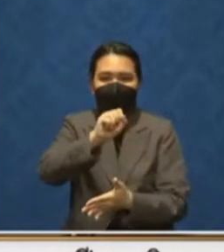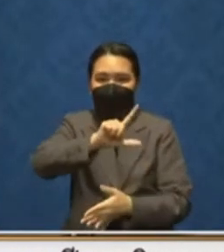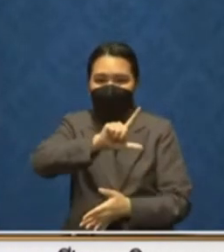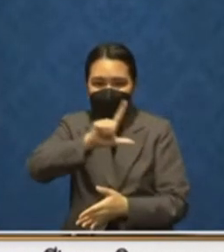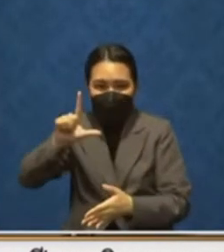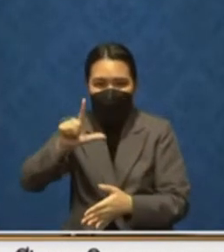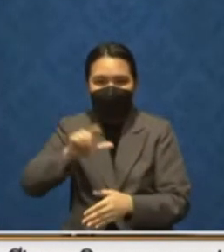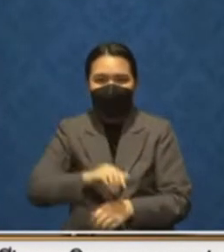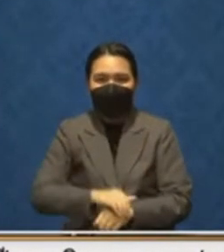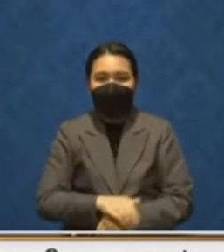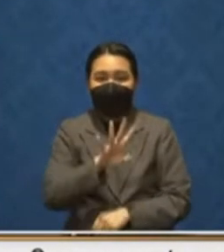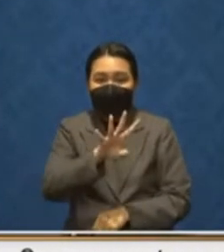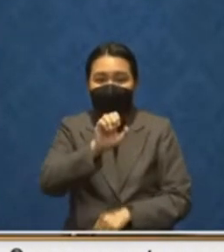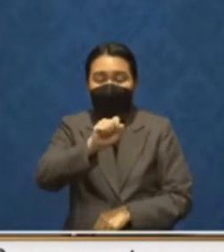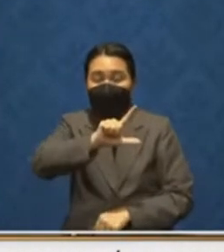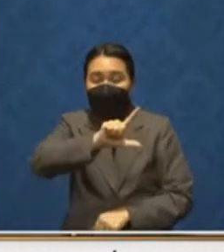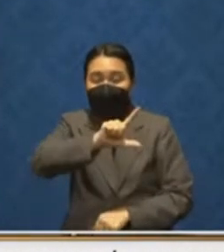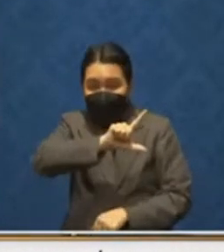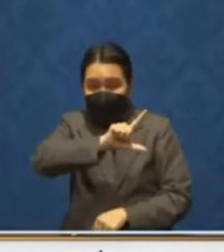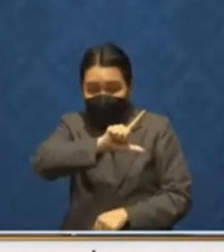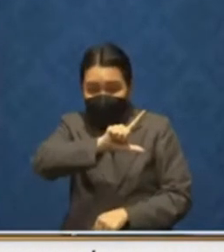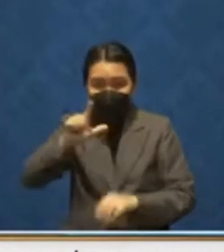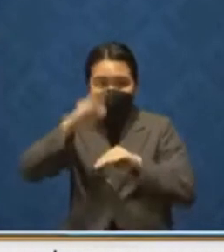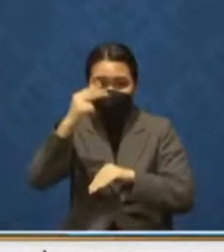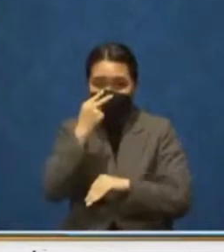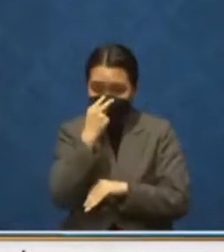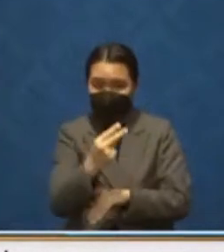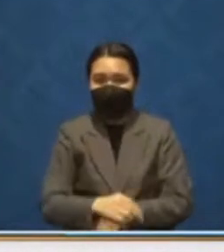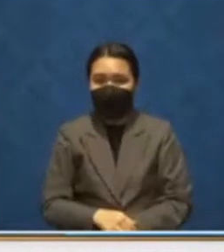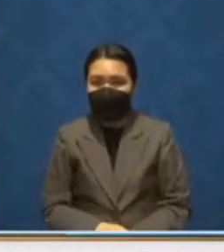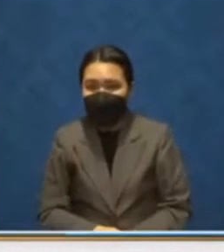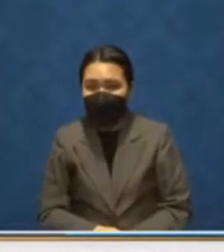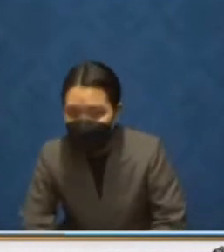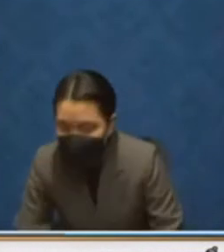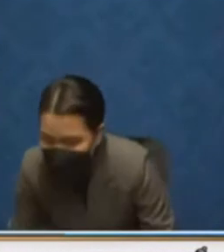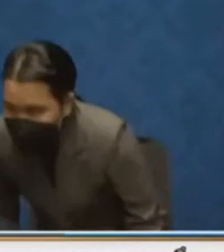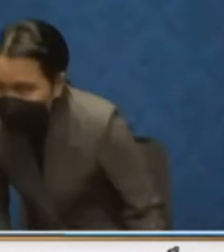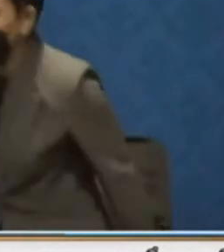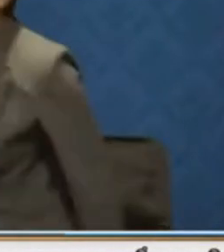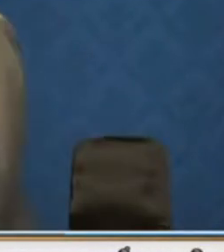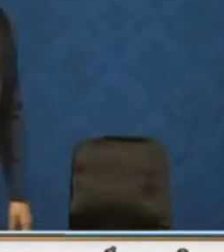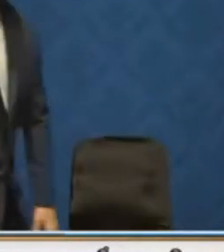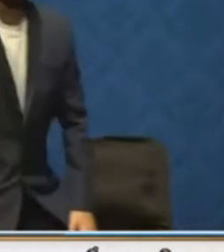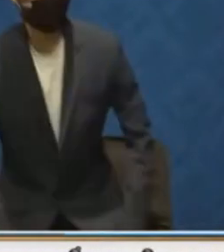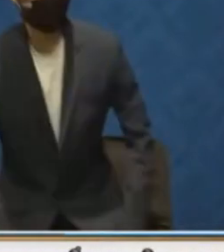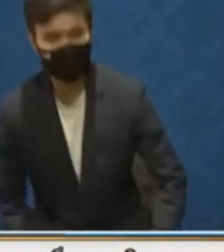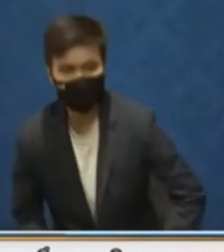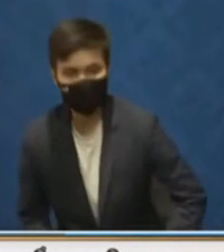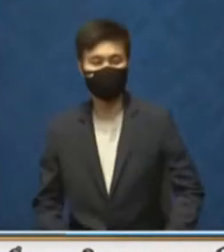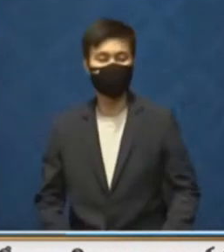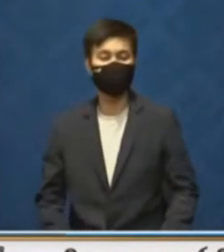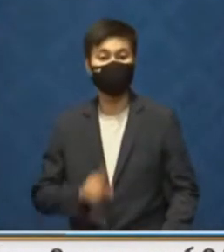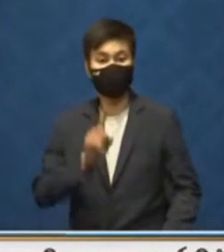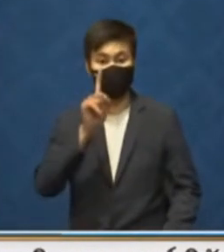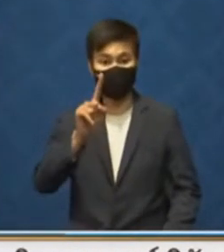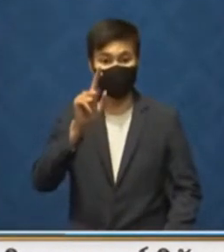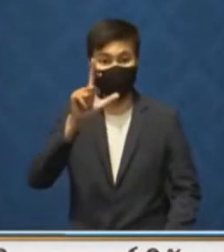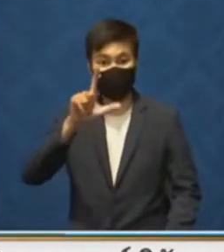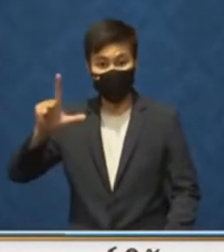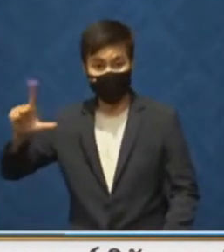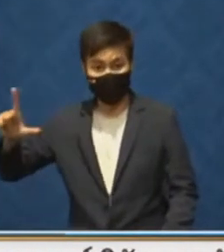ฟรีสารเกาะล้านเลยนะครับเห็นไหมครับนี่มันโกงกันชัดรวมตัวเลขคร่าวๆนะ 1ล้าน